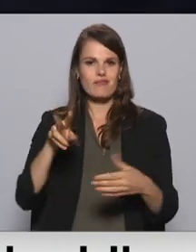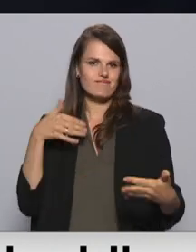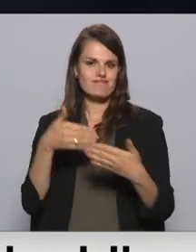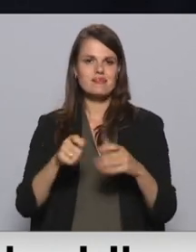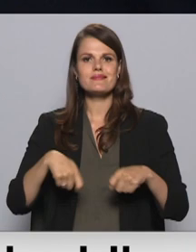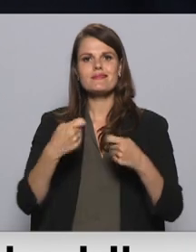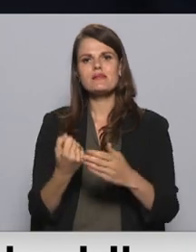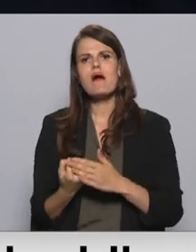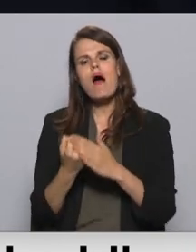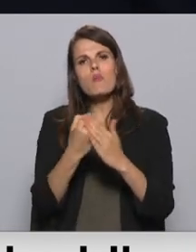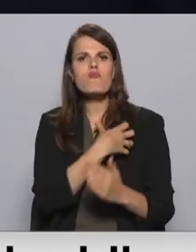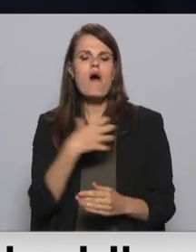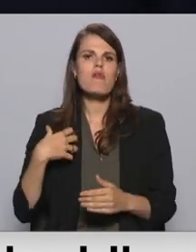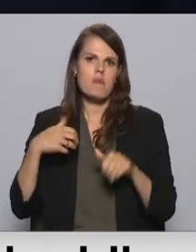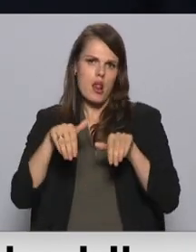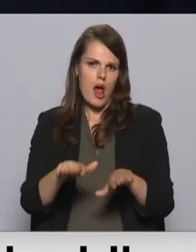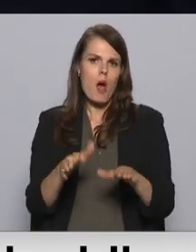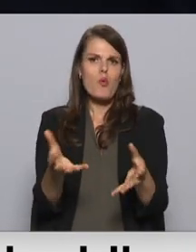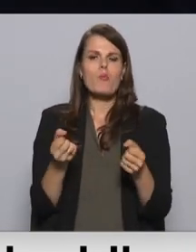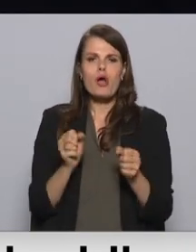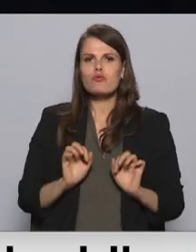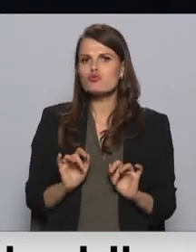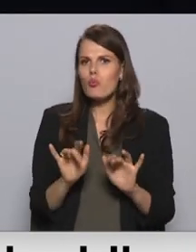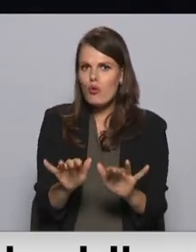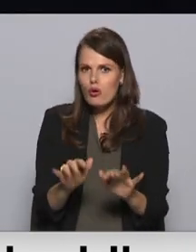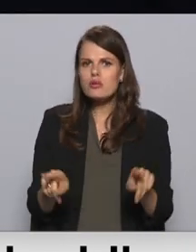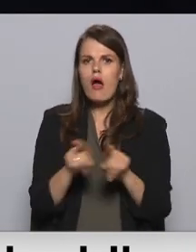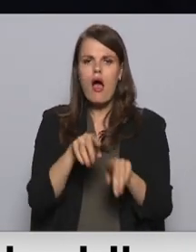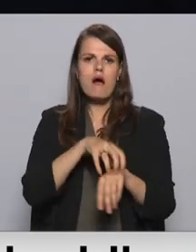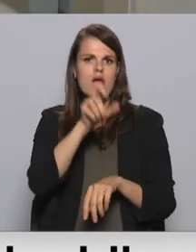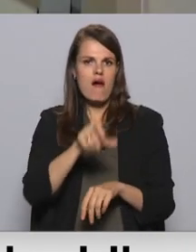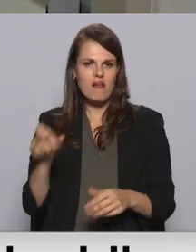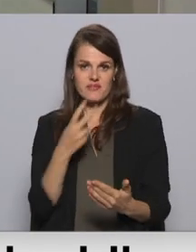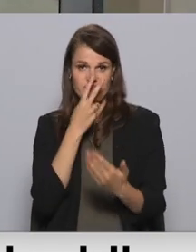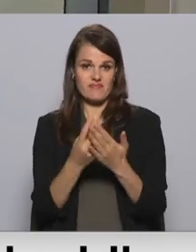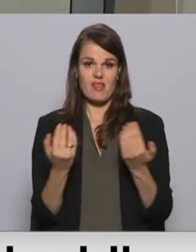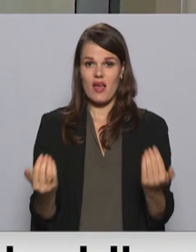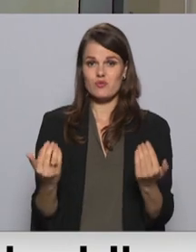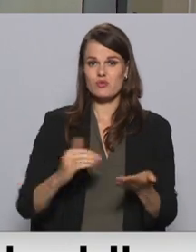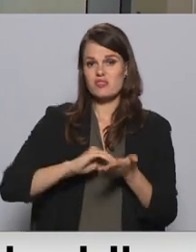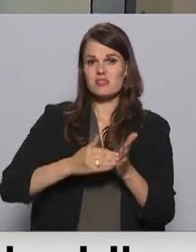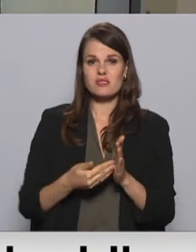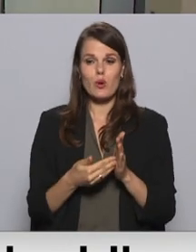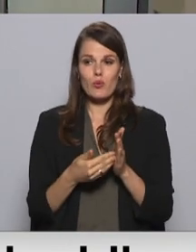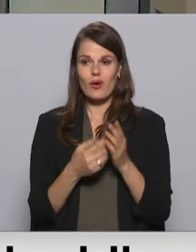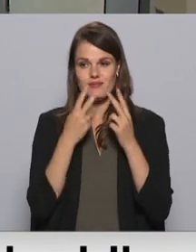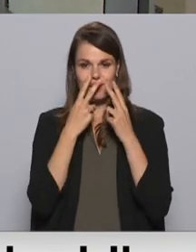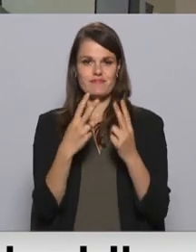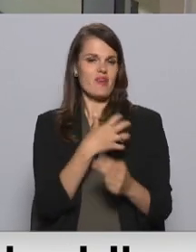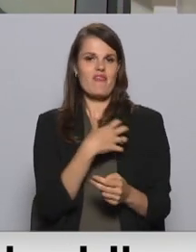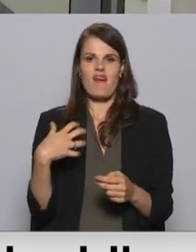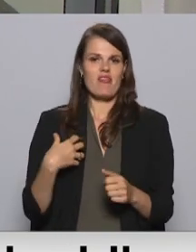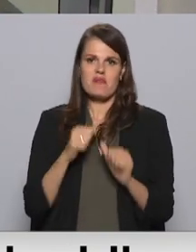sniedz atbalstu valdībai lēmumu pieņemšanas procesā. Arī ārsti uzskata, ka esošā situācija liecina par